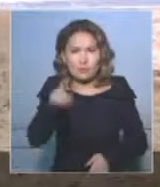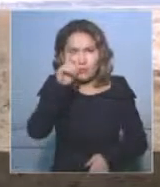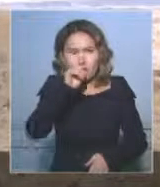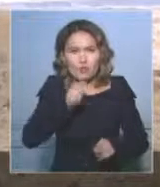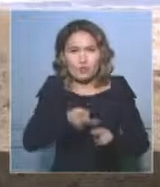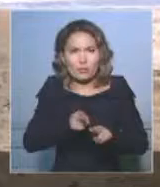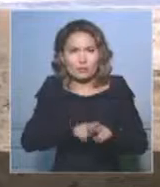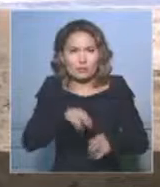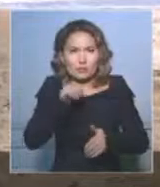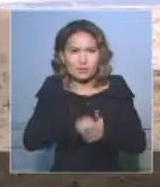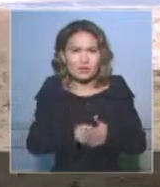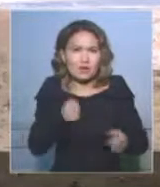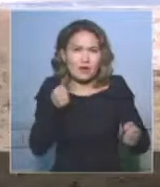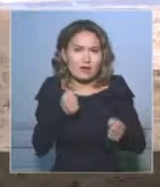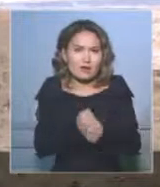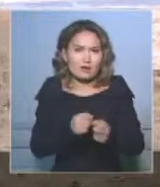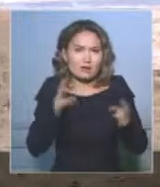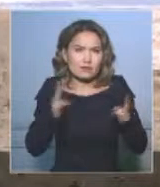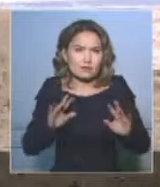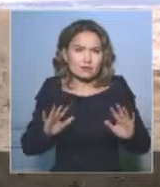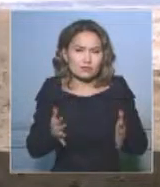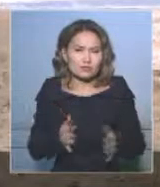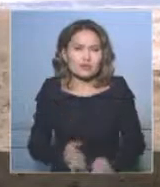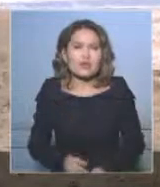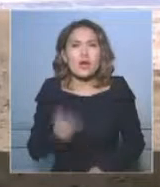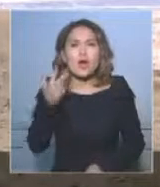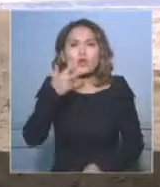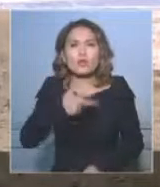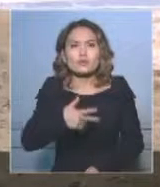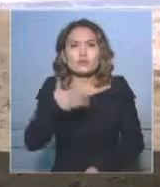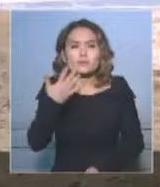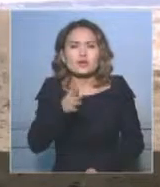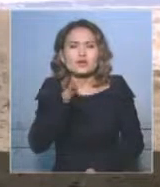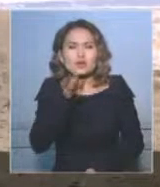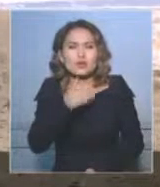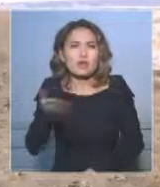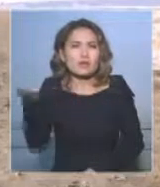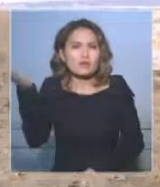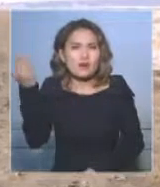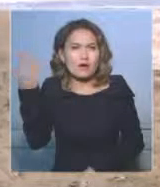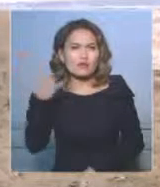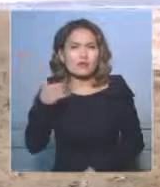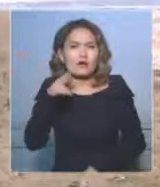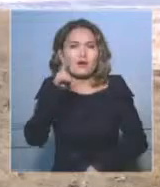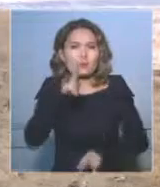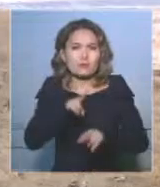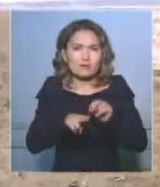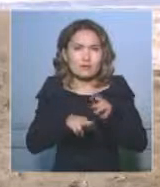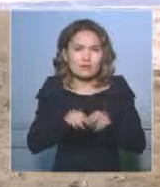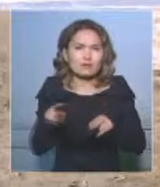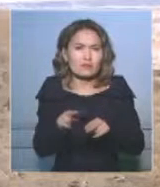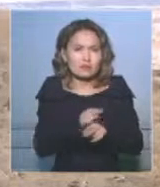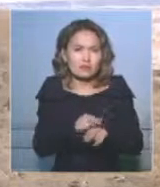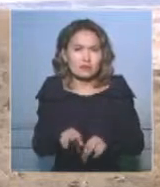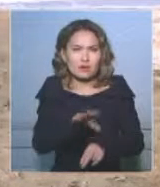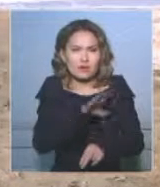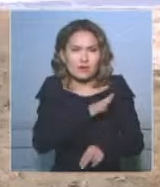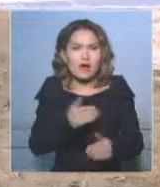жылдай бұрын салынған. Осыған шейін күрделі жұмыстарға ақша бөлінбегендіктен тек ағымдағы